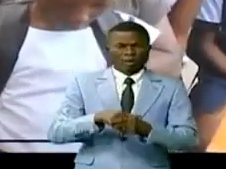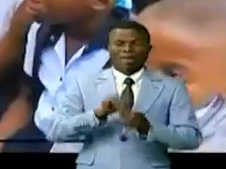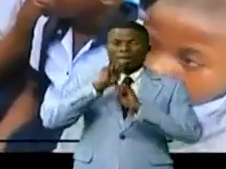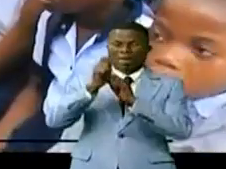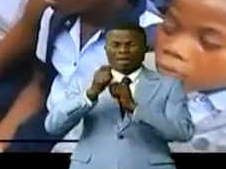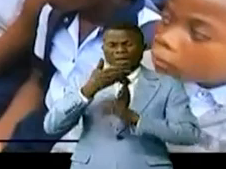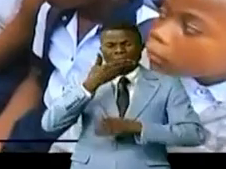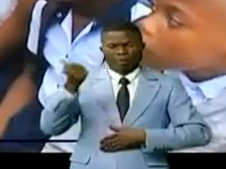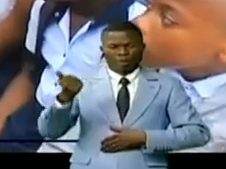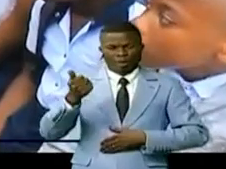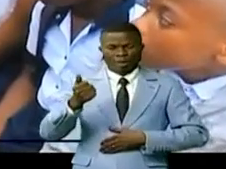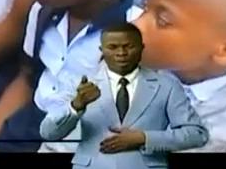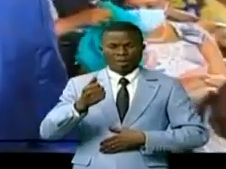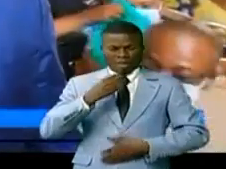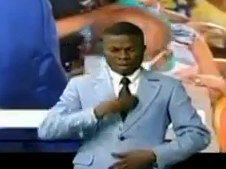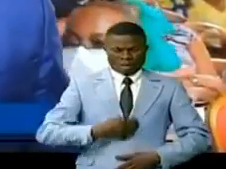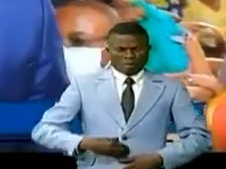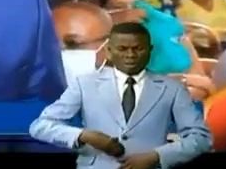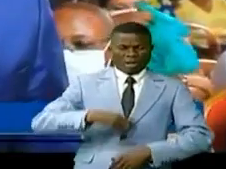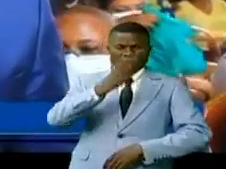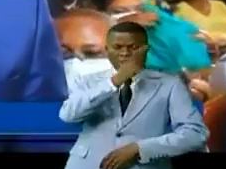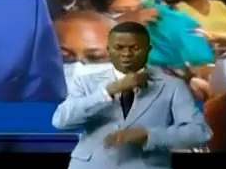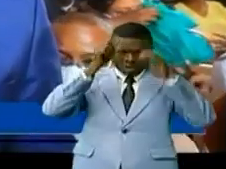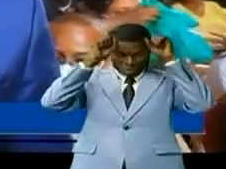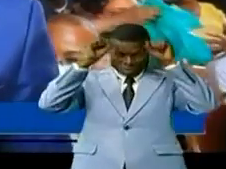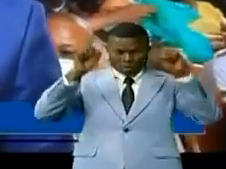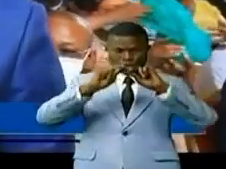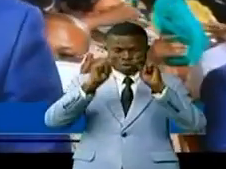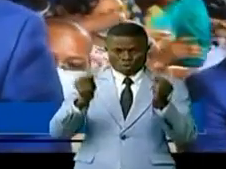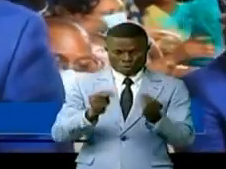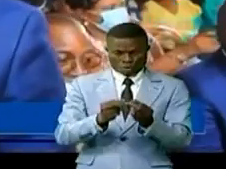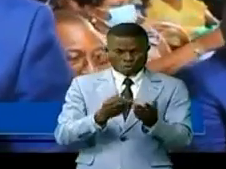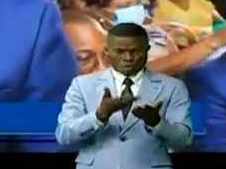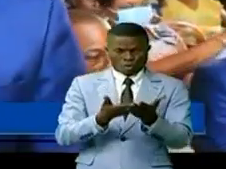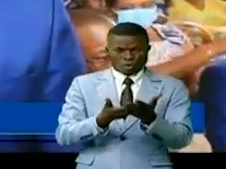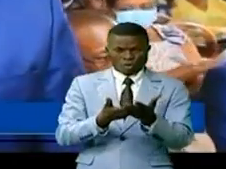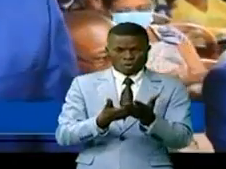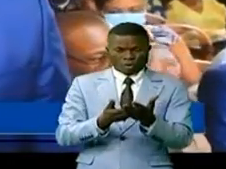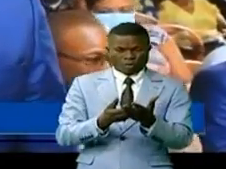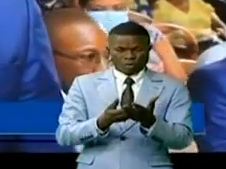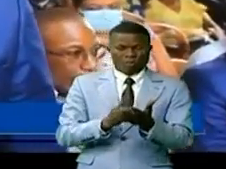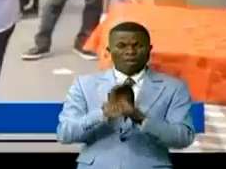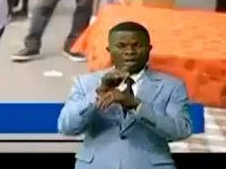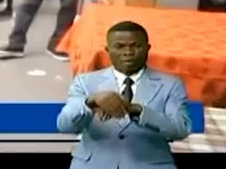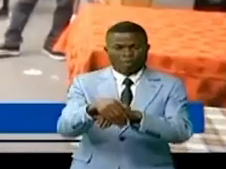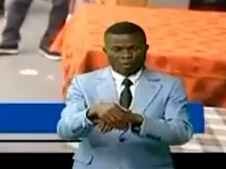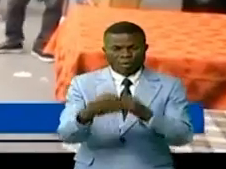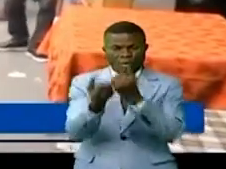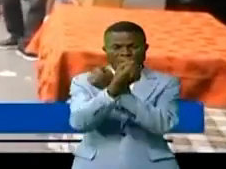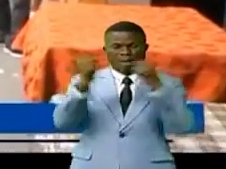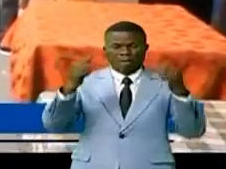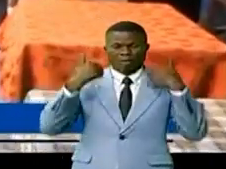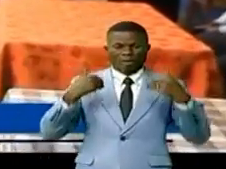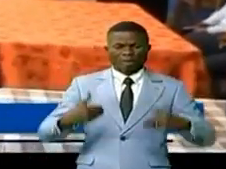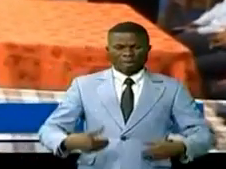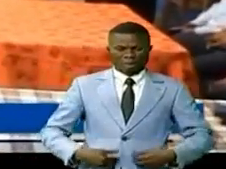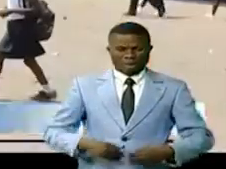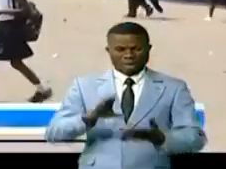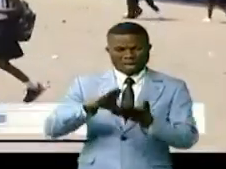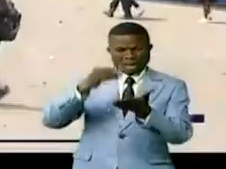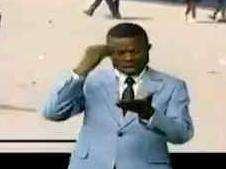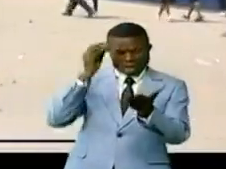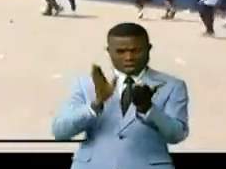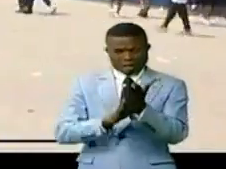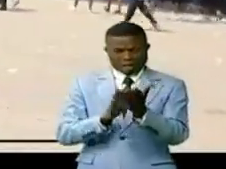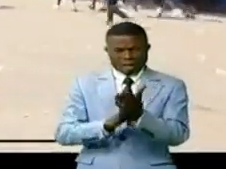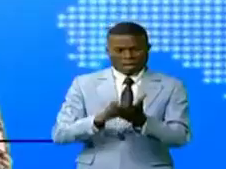louable, Maître Paul Njunga, président de la dynamique portant son nom, vient contribuer à sauver la santé de ces jeunes élèves, la commune